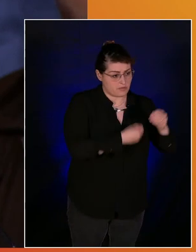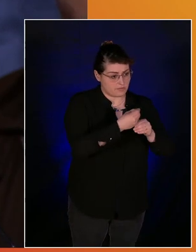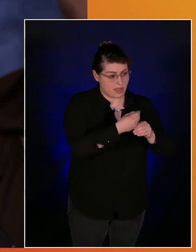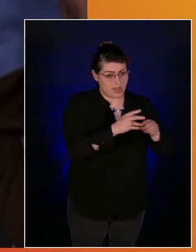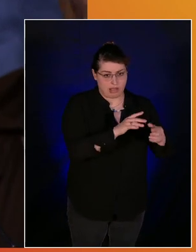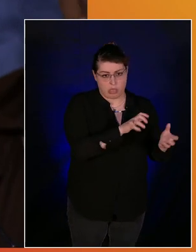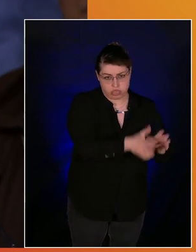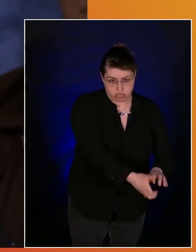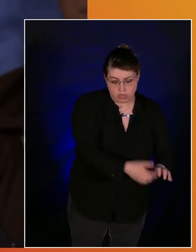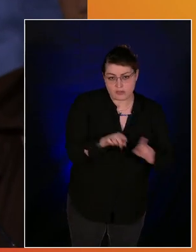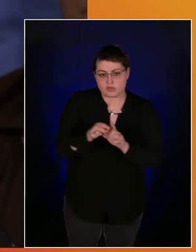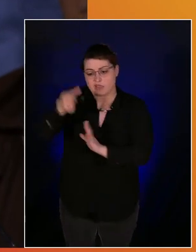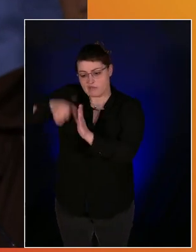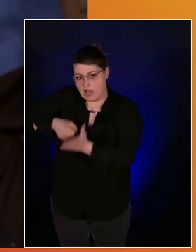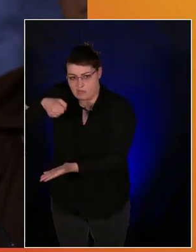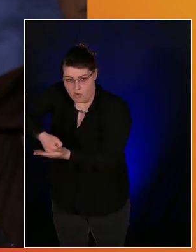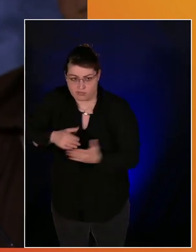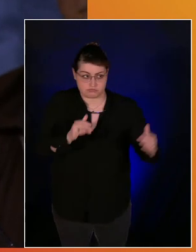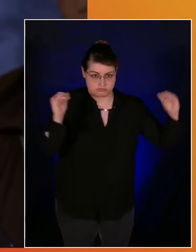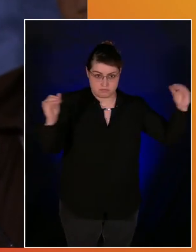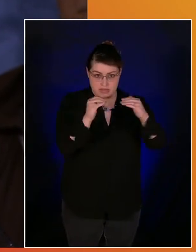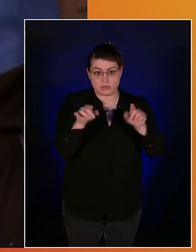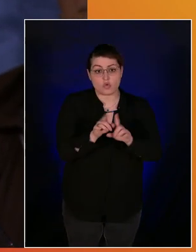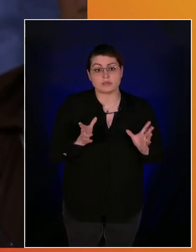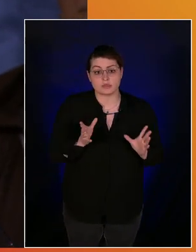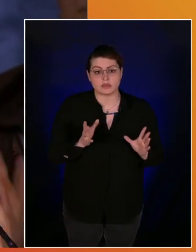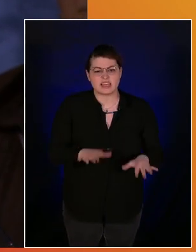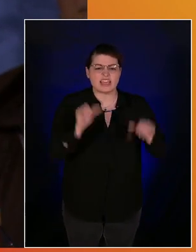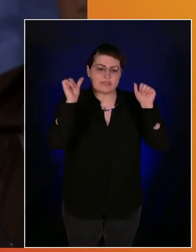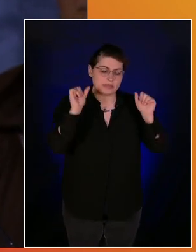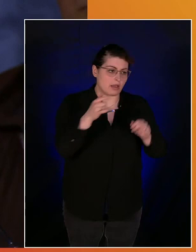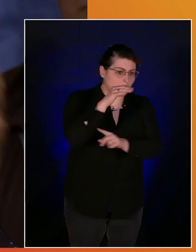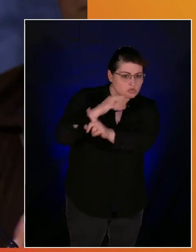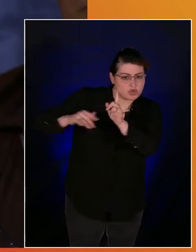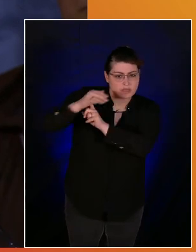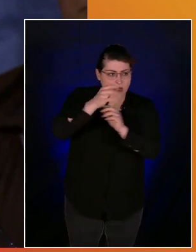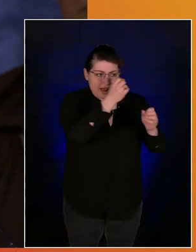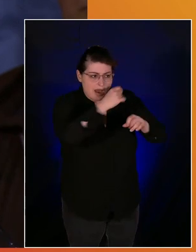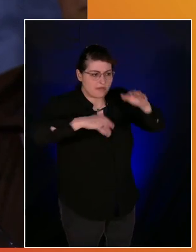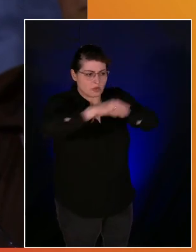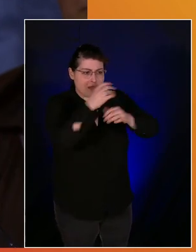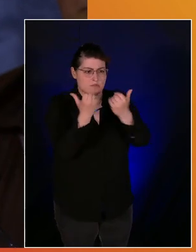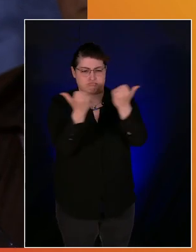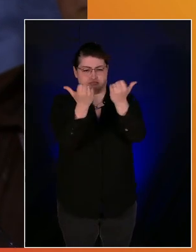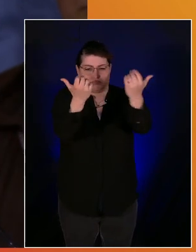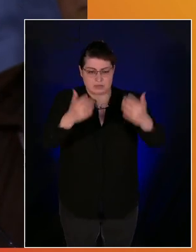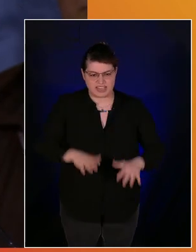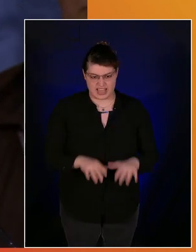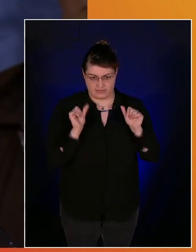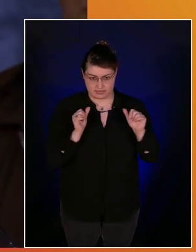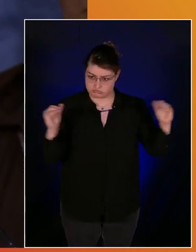de sortir des oppositions délétères, stériles, entre le social et l'environnemental.